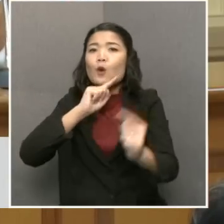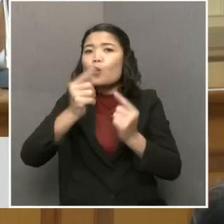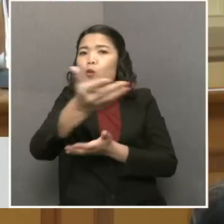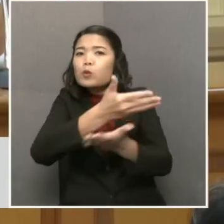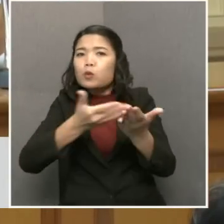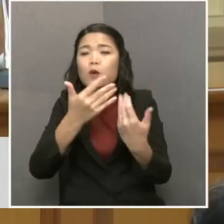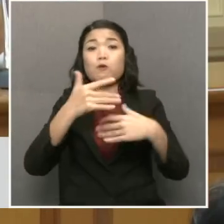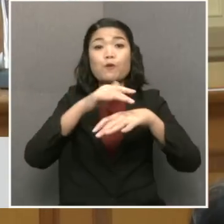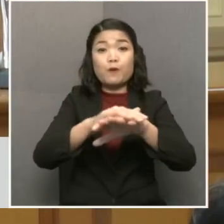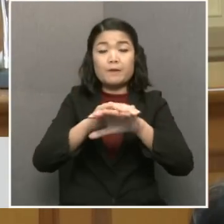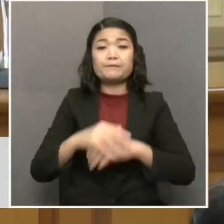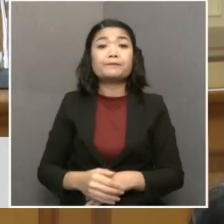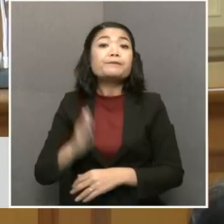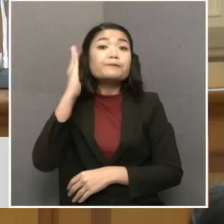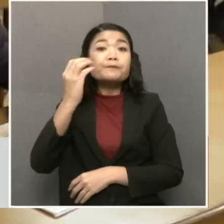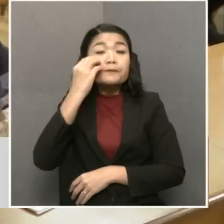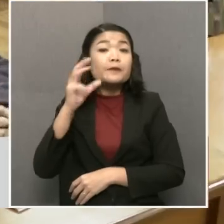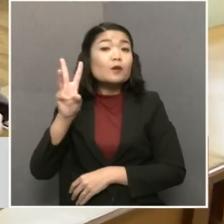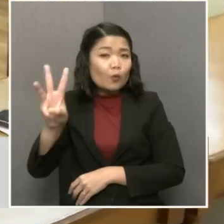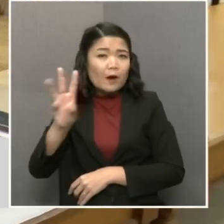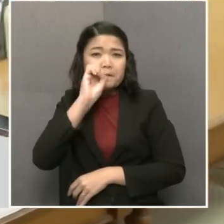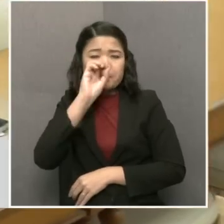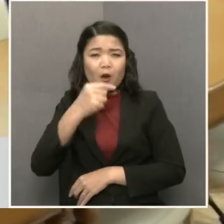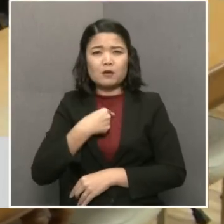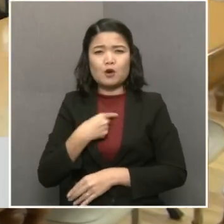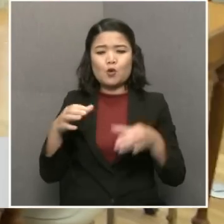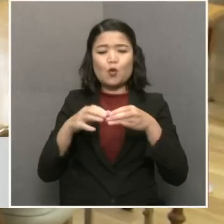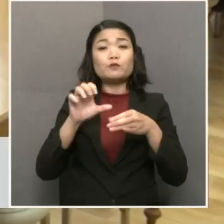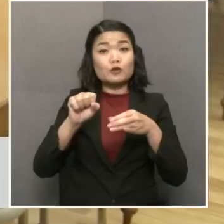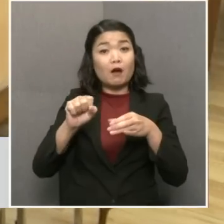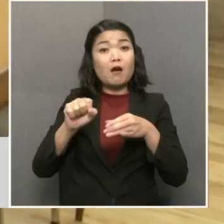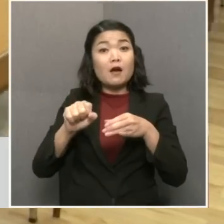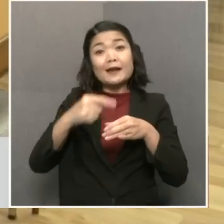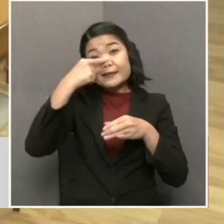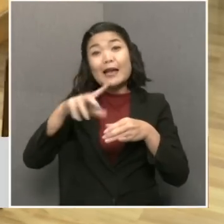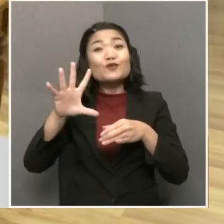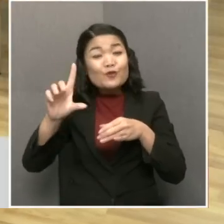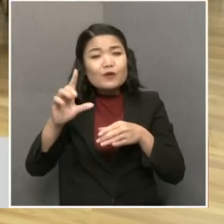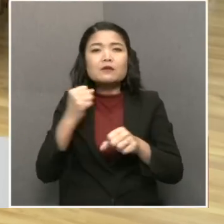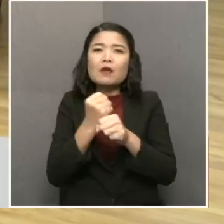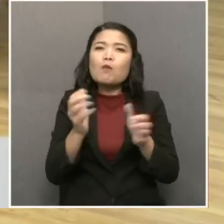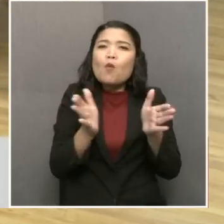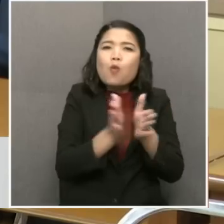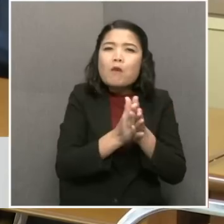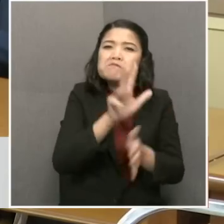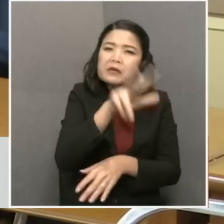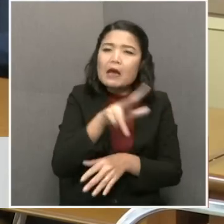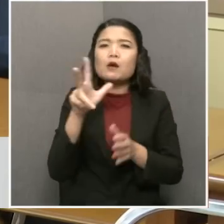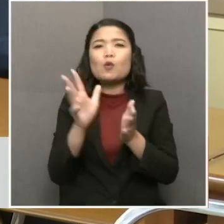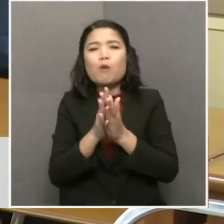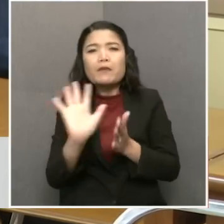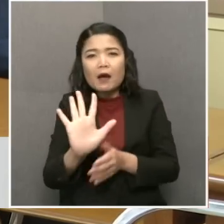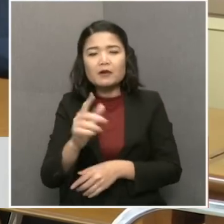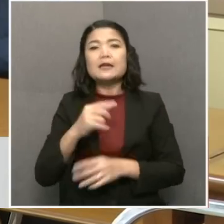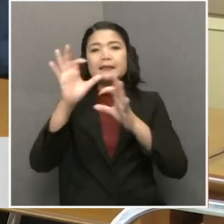คะเบื้องต้นคุณวราวุฒิเนี่ยย้ำจุดยืนว่าทางพรรคไม่ว่าจะร่วมรัฐบาลกับพรรคเพื่อไทยหรือไม่สิ่งสำคัญเลยค่ะชาติไ